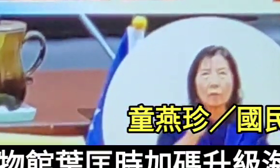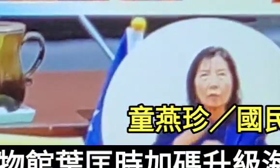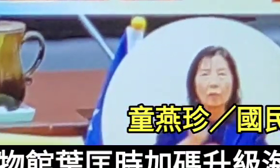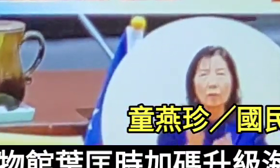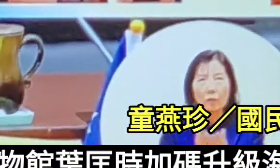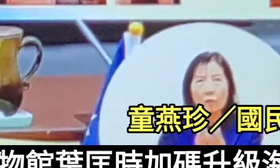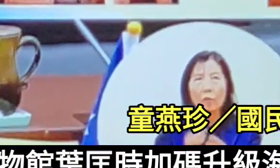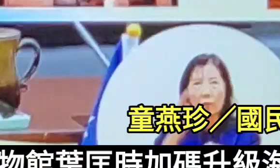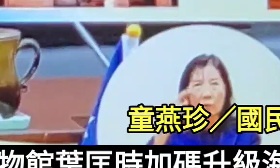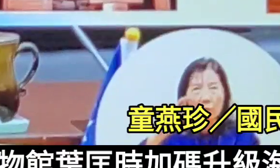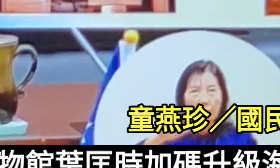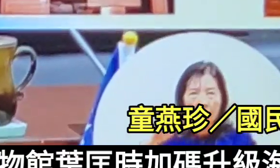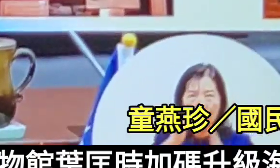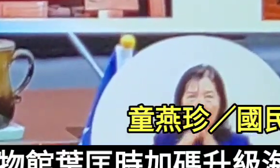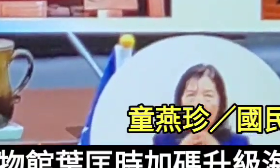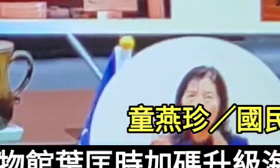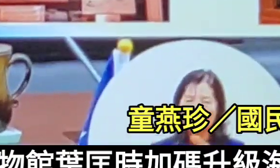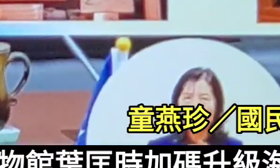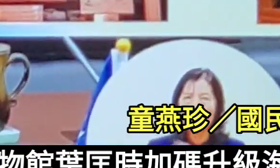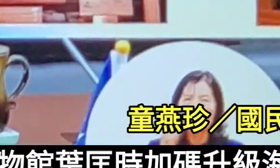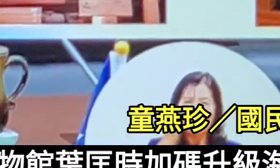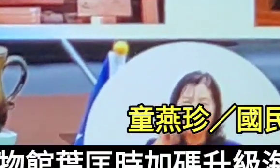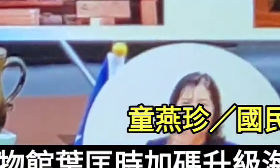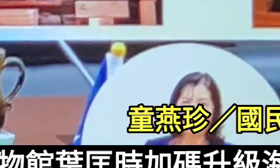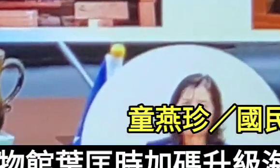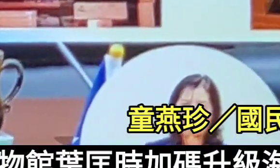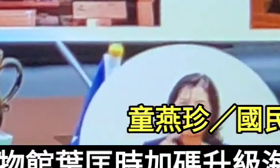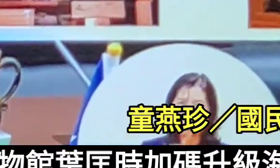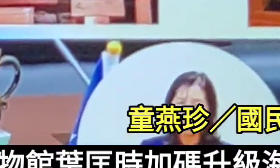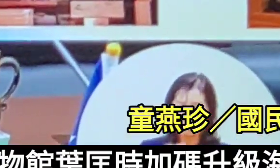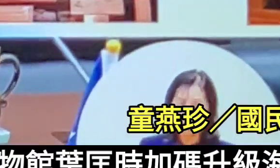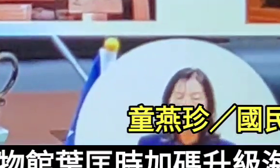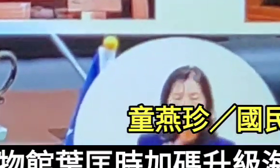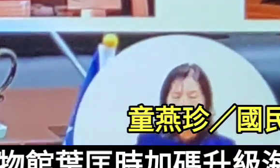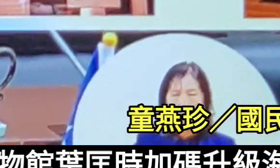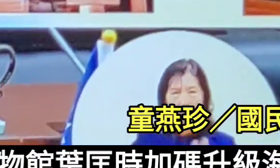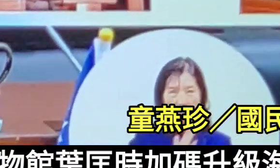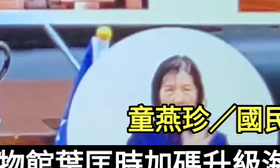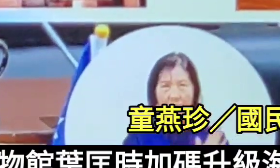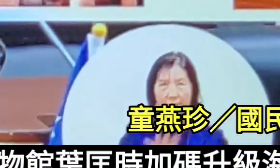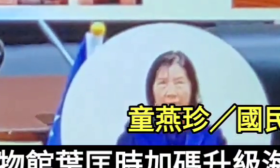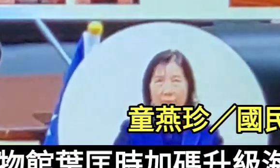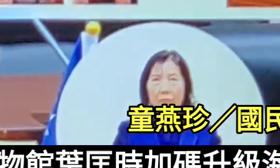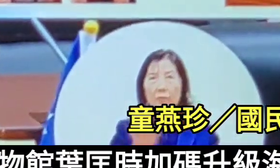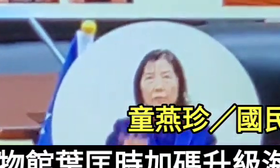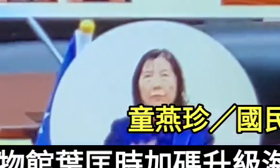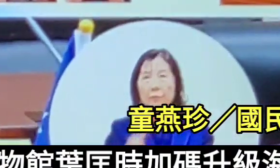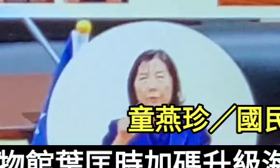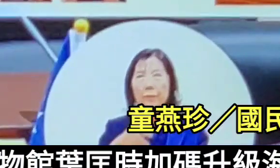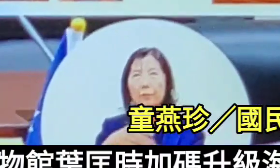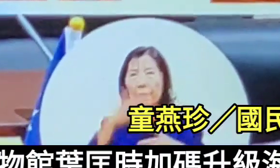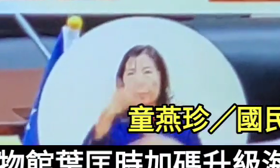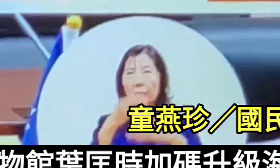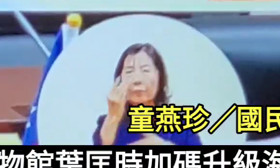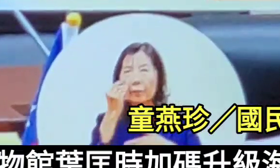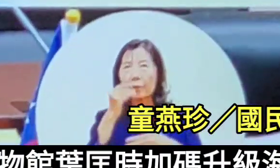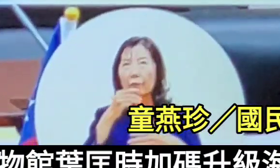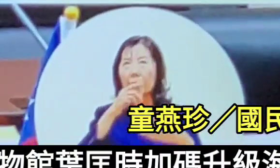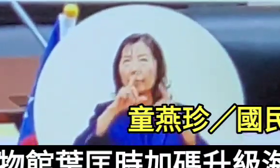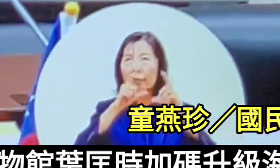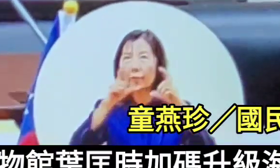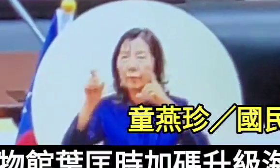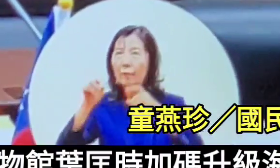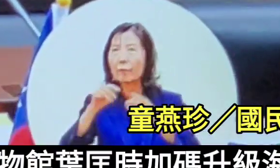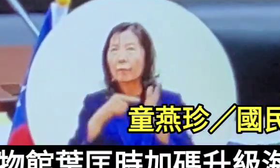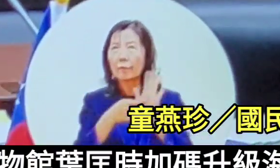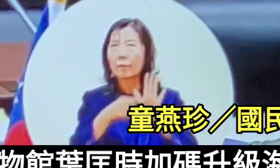军文化纳入海洋文化中心，这样就可以成为一个地标。啊，我现在都可以看一下那个我图面上展示的，我